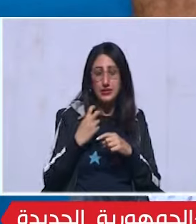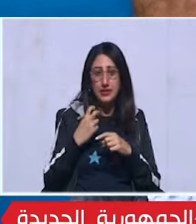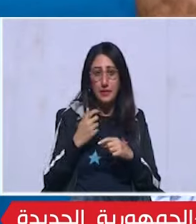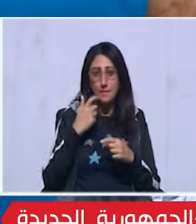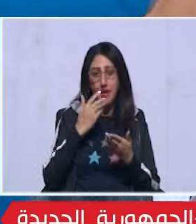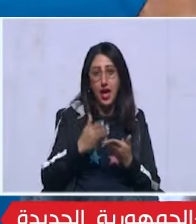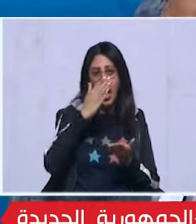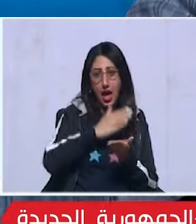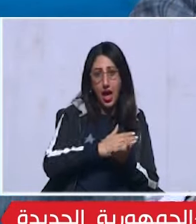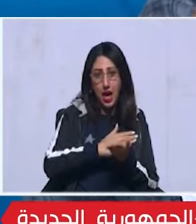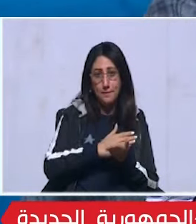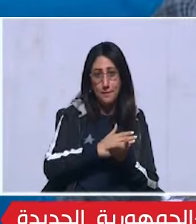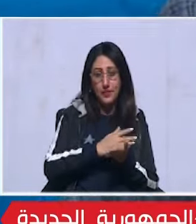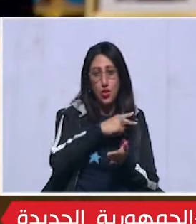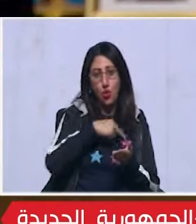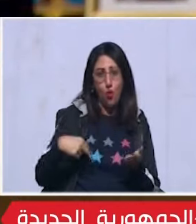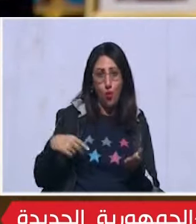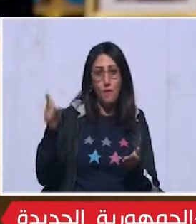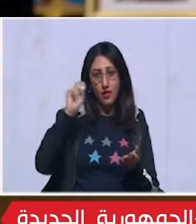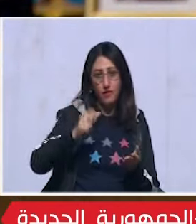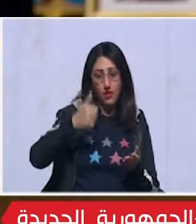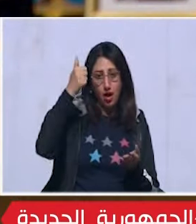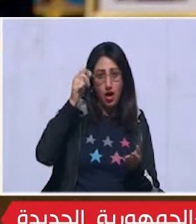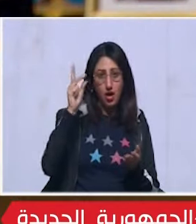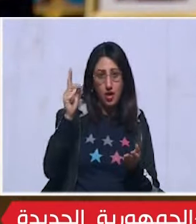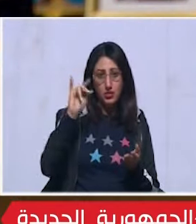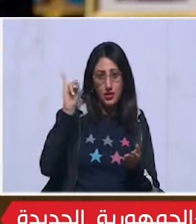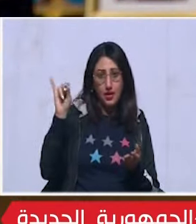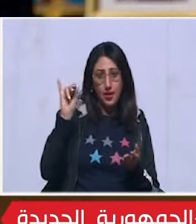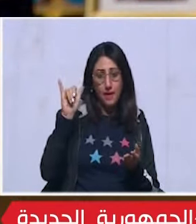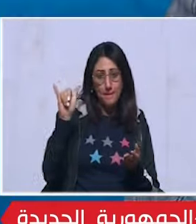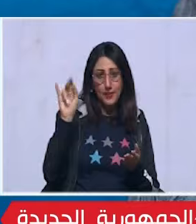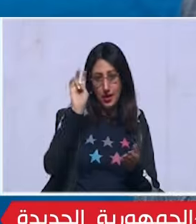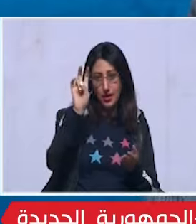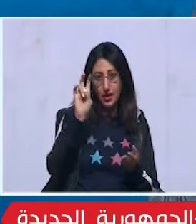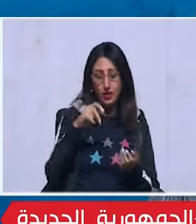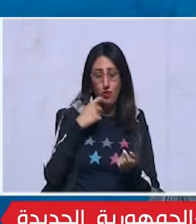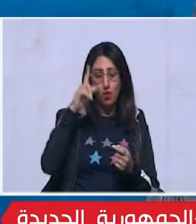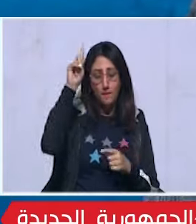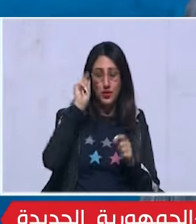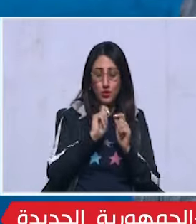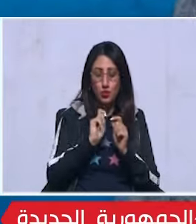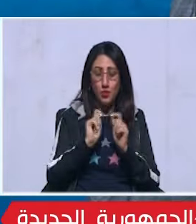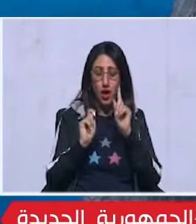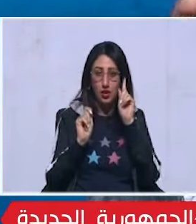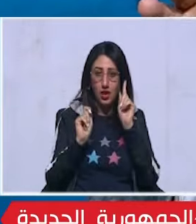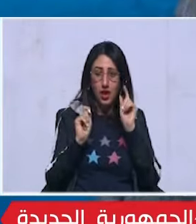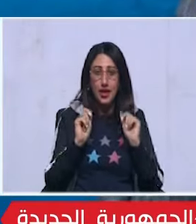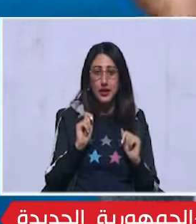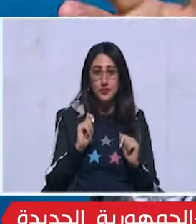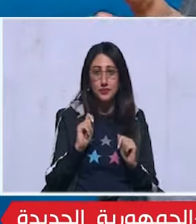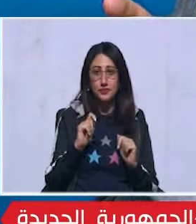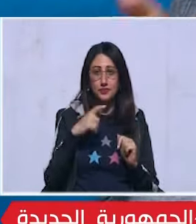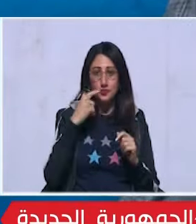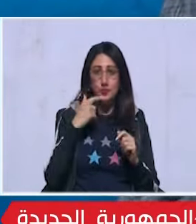الفاطميه واحنا بدانا نتعارف على هذا الامر هو الشاهد كمان انه ربنا سبحانه وتعالى دائما في الاحداث